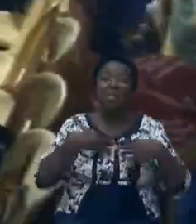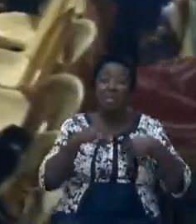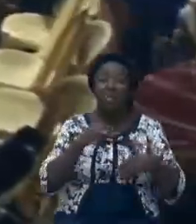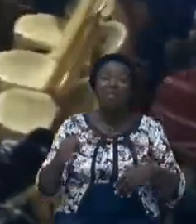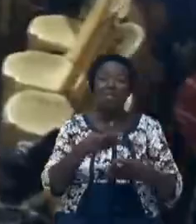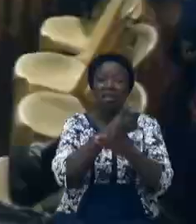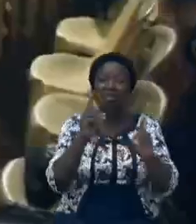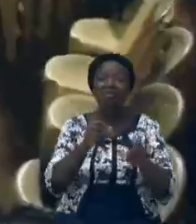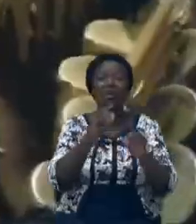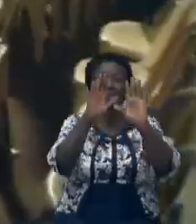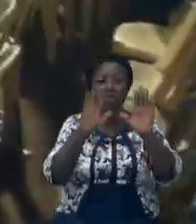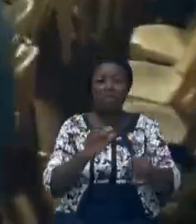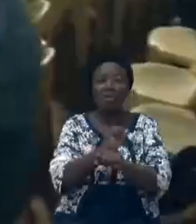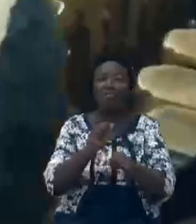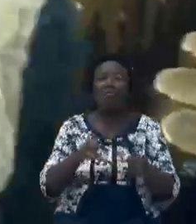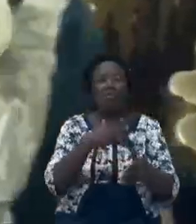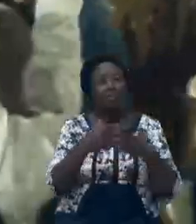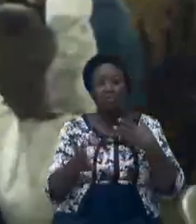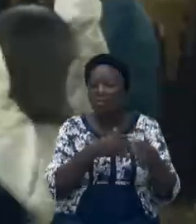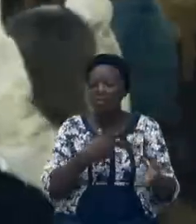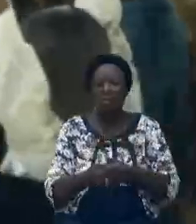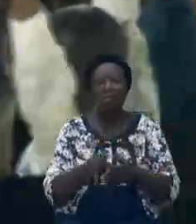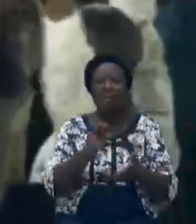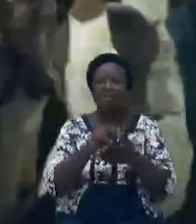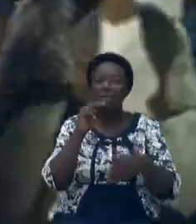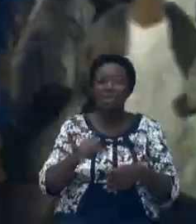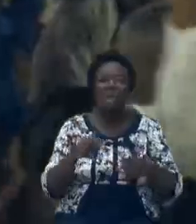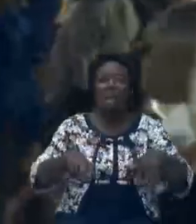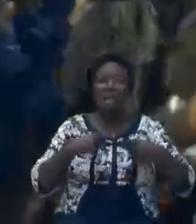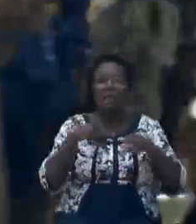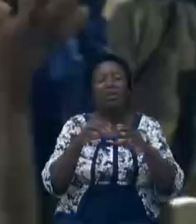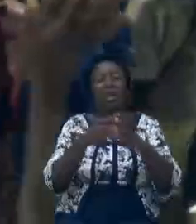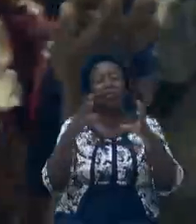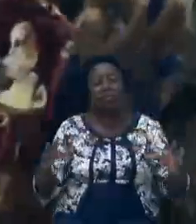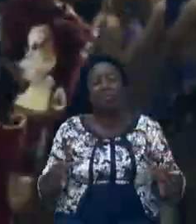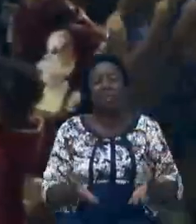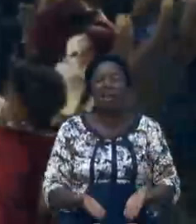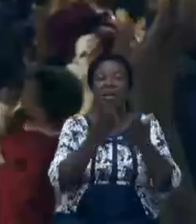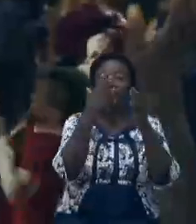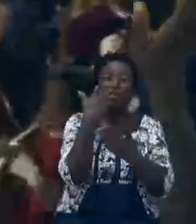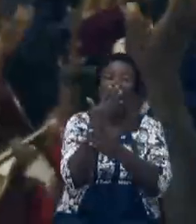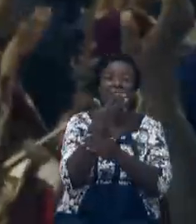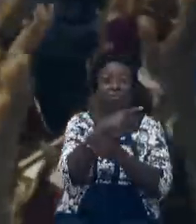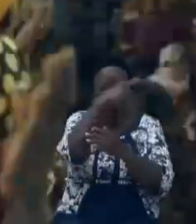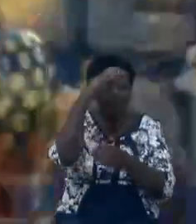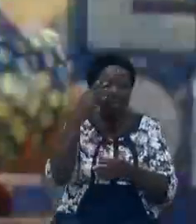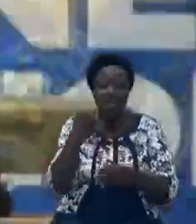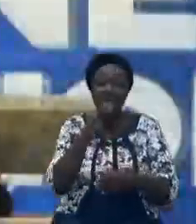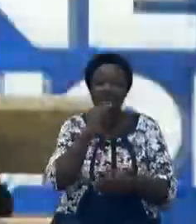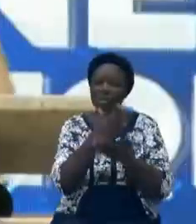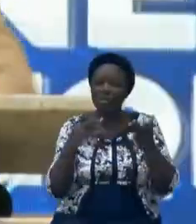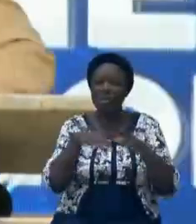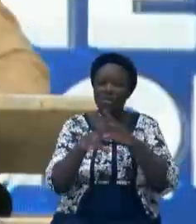tu vas lever sa main jetable de la guérison de la délivrance de miracle quelle que soit la vie en abondance